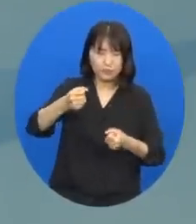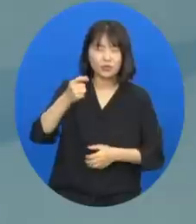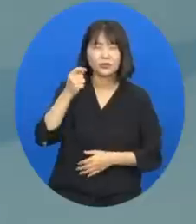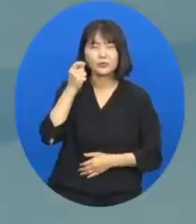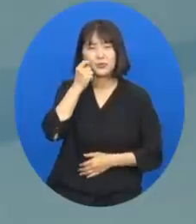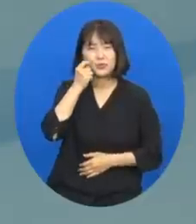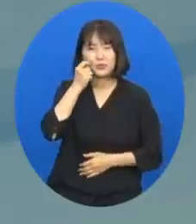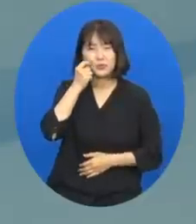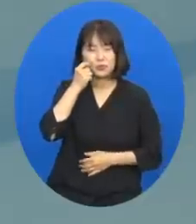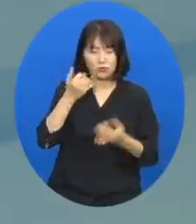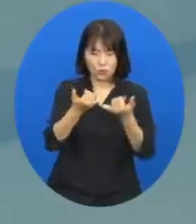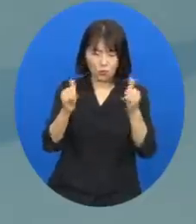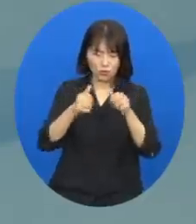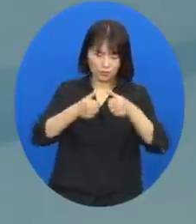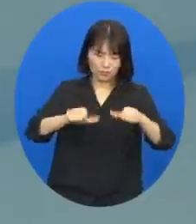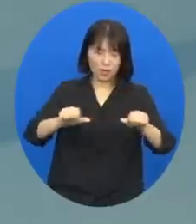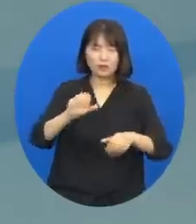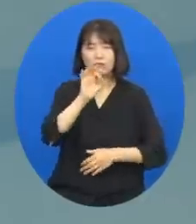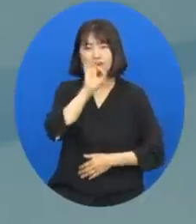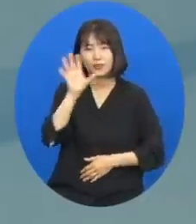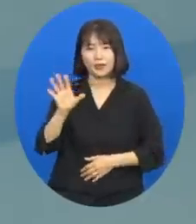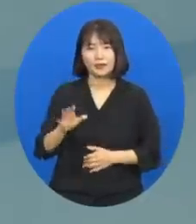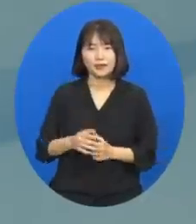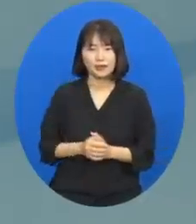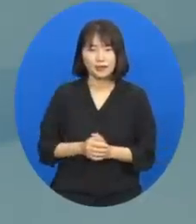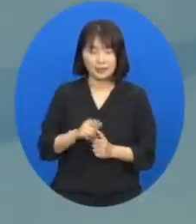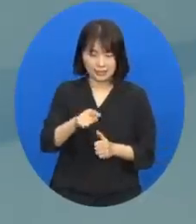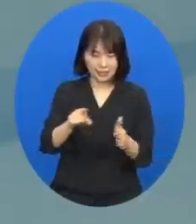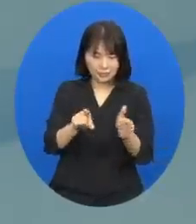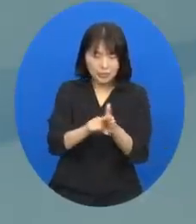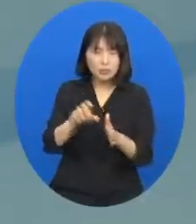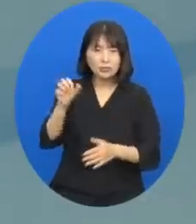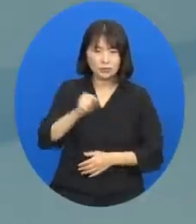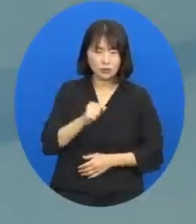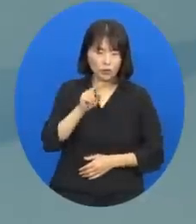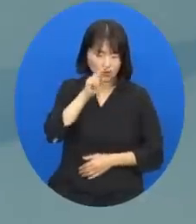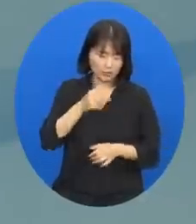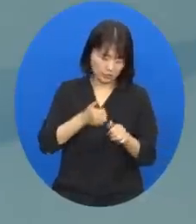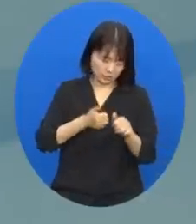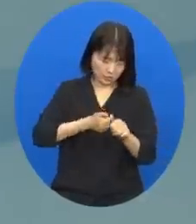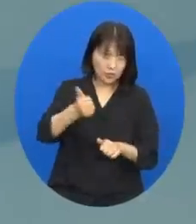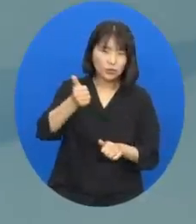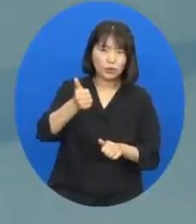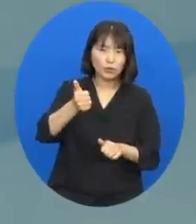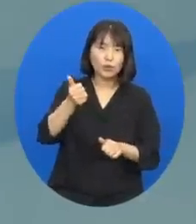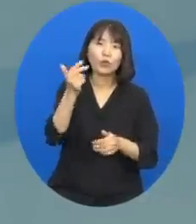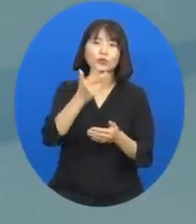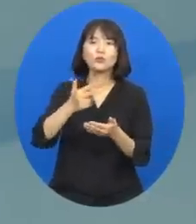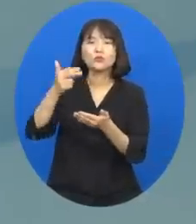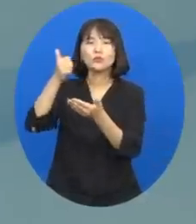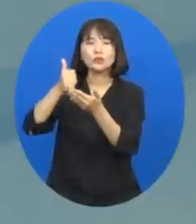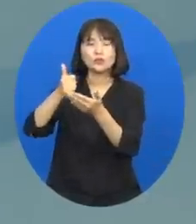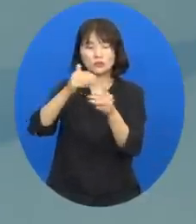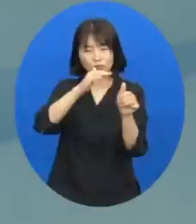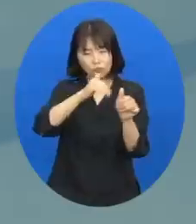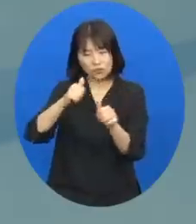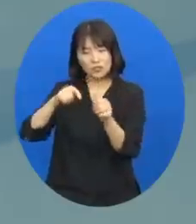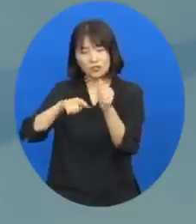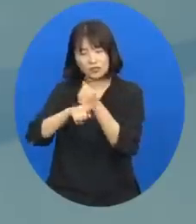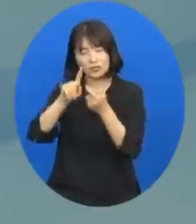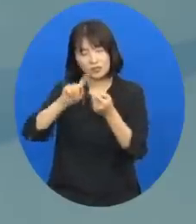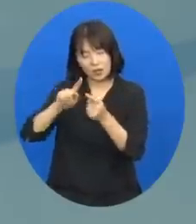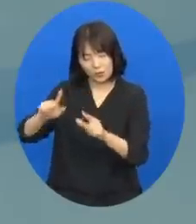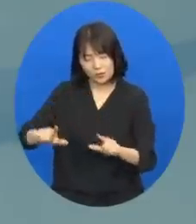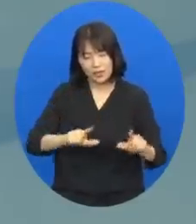못할 것입니다 바로 이 믿음으로 우리 시기를 이겨내시고 주님의 부르신 그 뜻대로 살아가시는